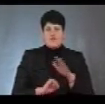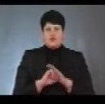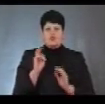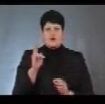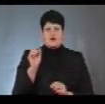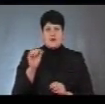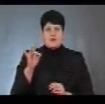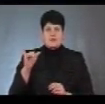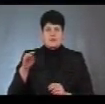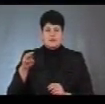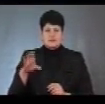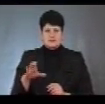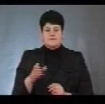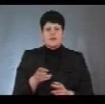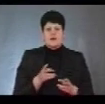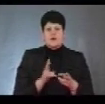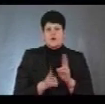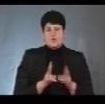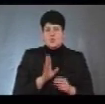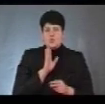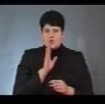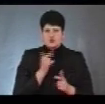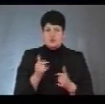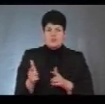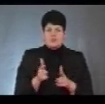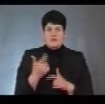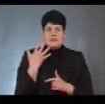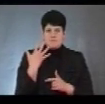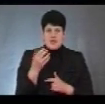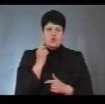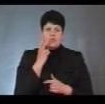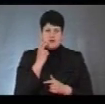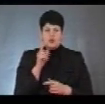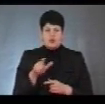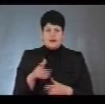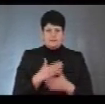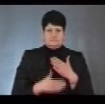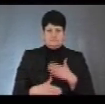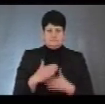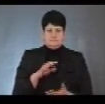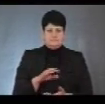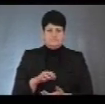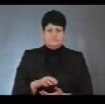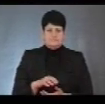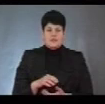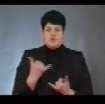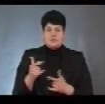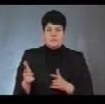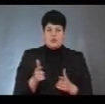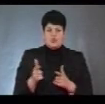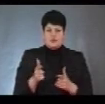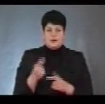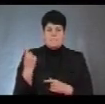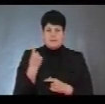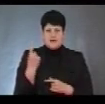«Карітас». Кухар Любов Войтович сьогодні приготувала 5 гарячих обідів для людей з інвалідністю. Сьогодні ми приготували